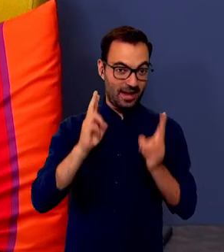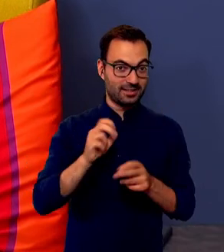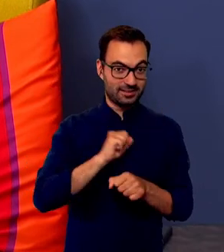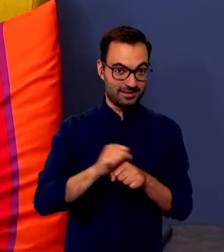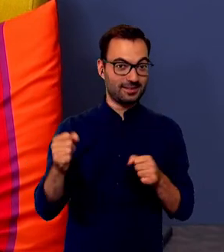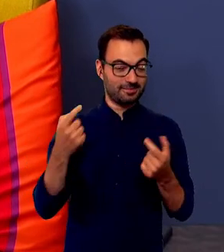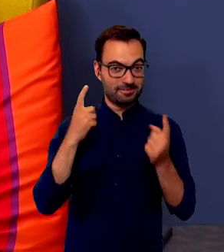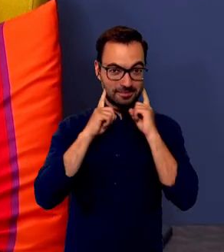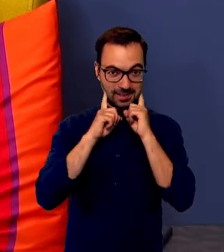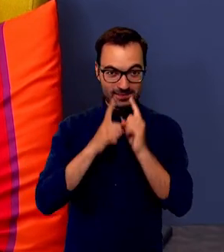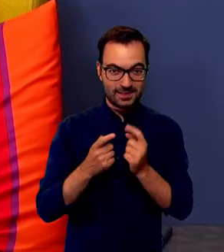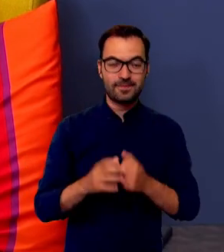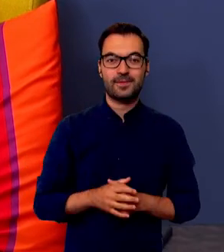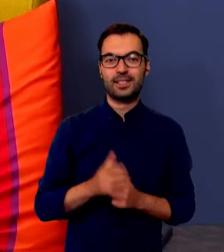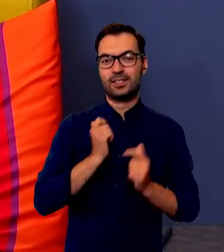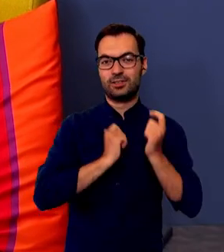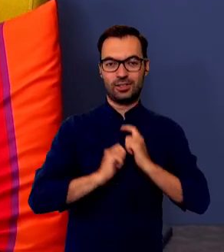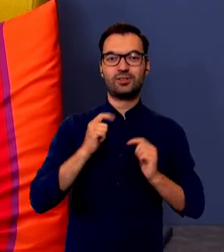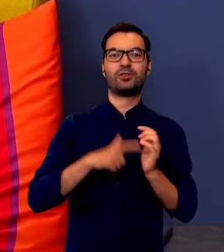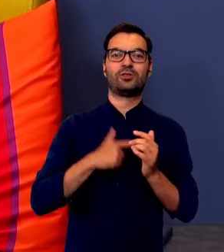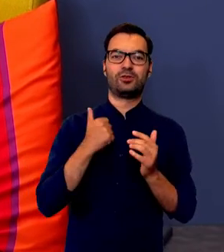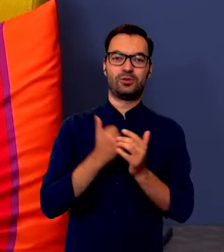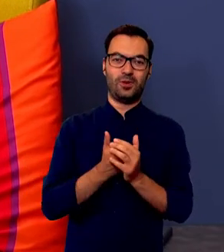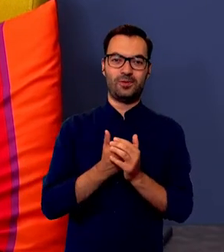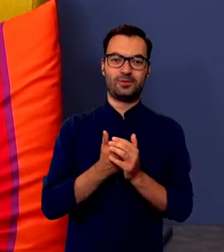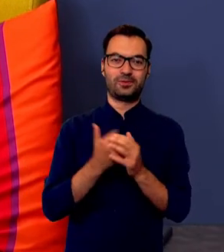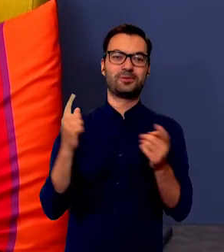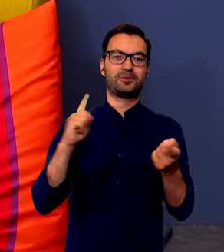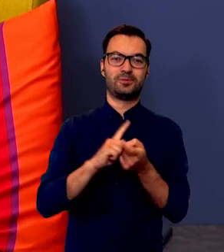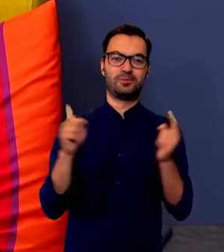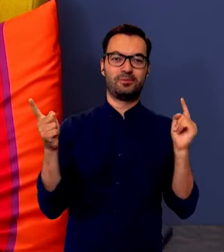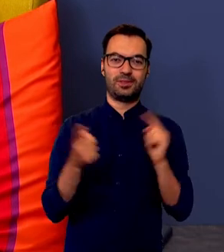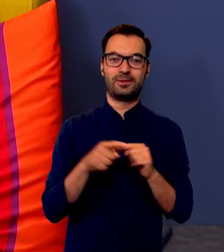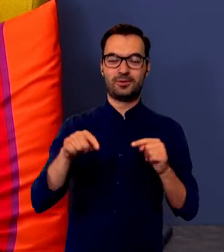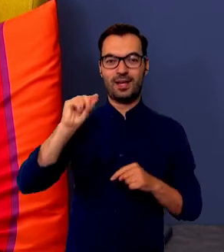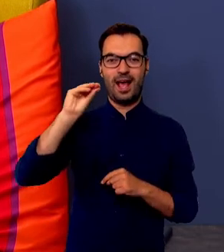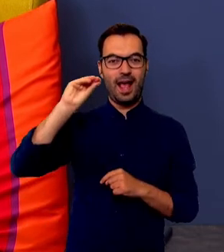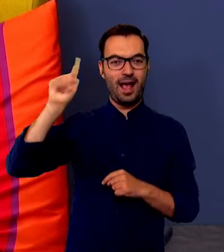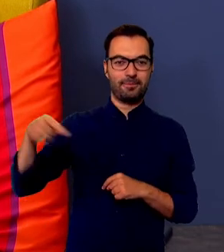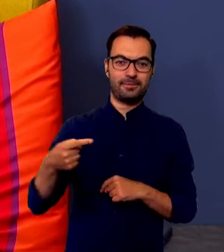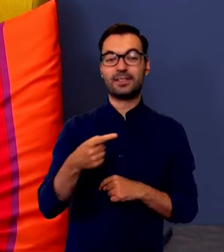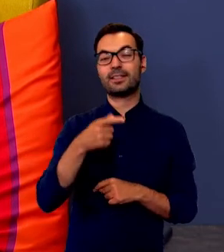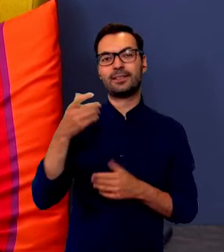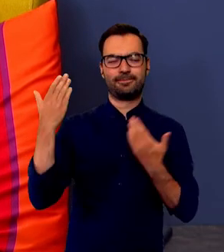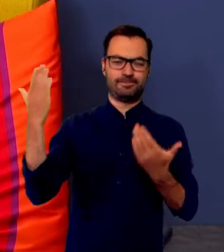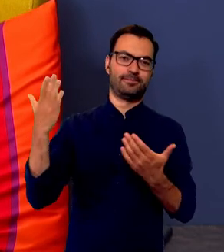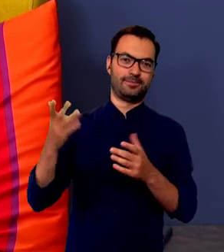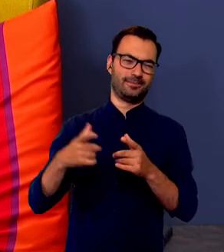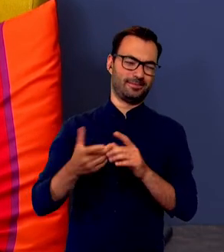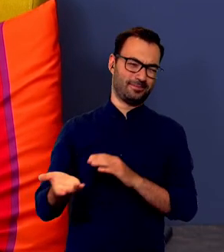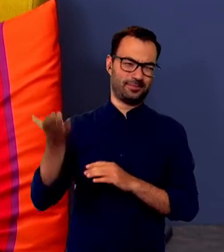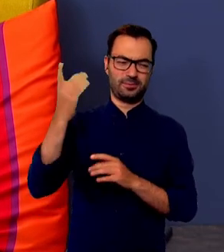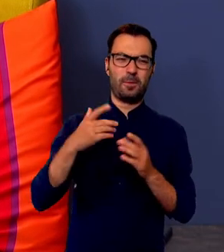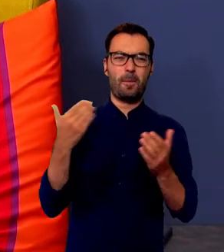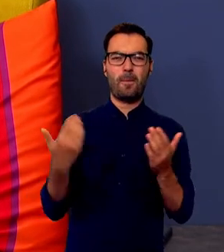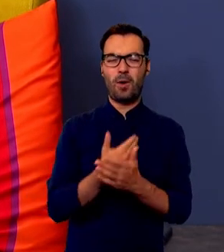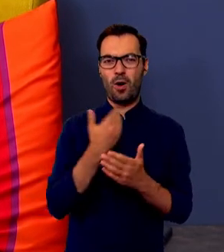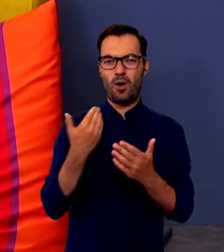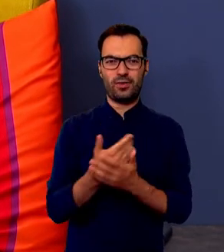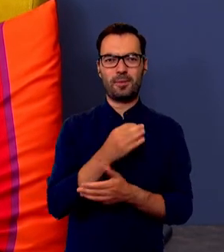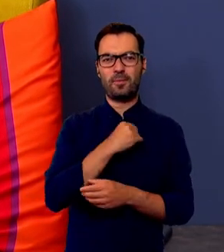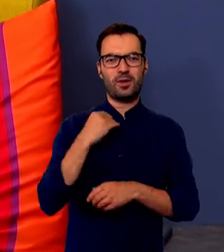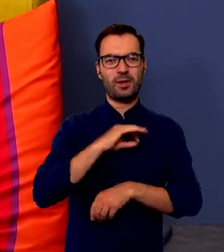na rzeczywistość. Bardzo mi miło po raz kolejny powitać w Empiku ikonę mody, jedną z najpopularniejszych, najbardziej cenionych przede wszystkim